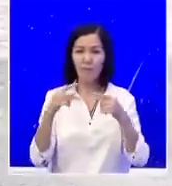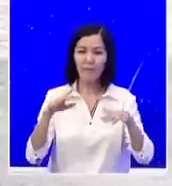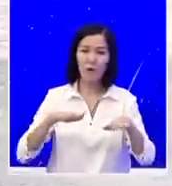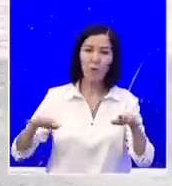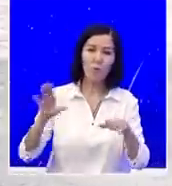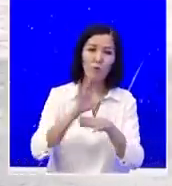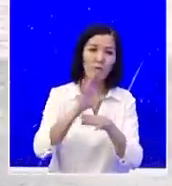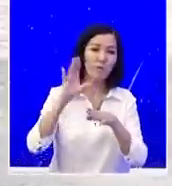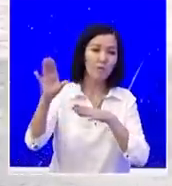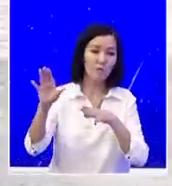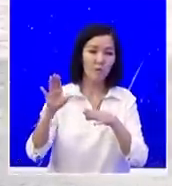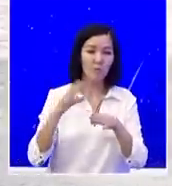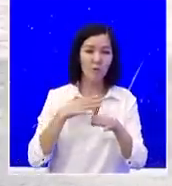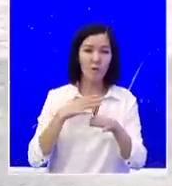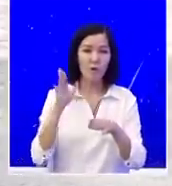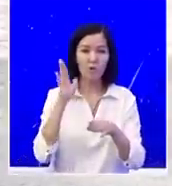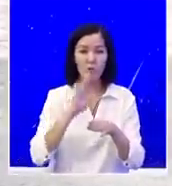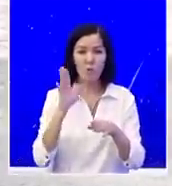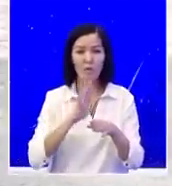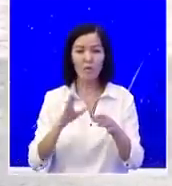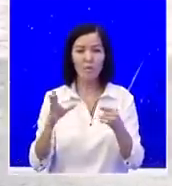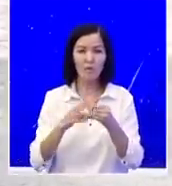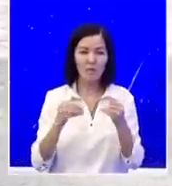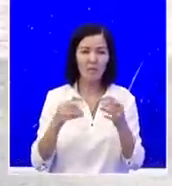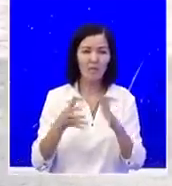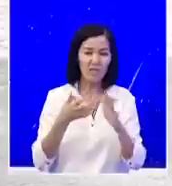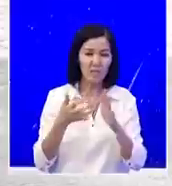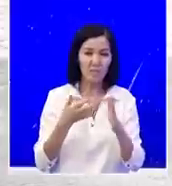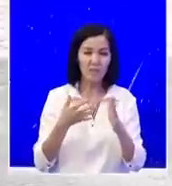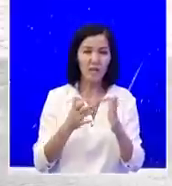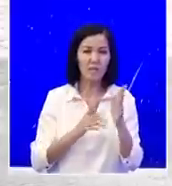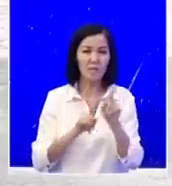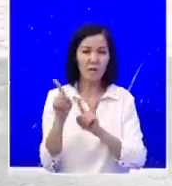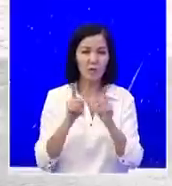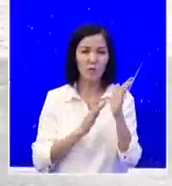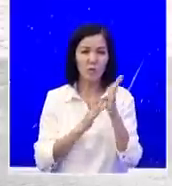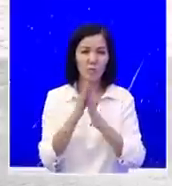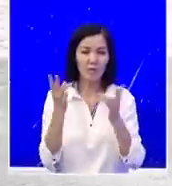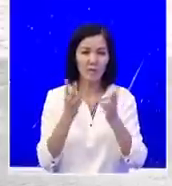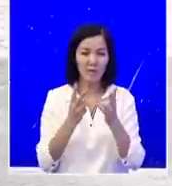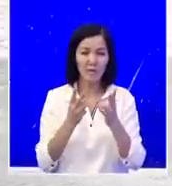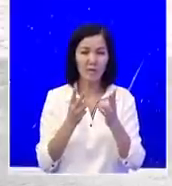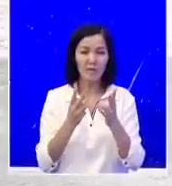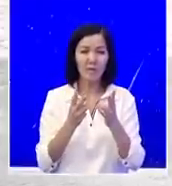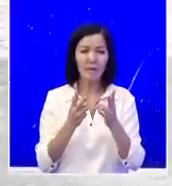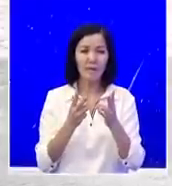Сыймай жатқандықтан масуаттар, жайылымдердің аздығына байланысты, қазір осы қарақұйрық пен құландарды